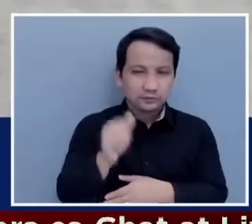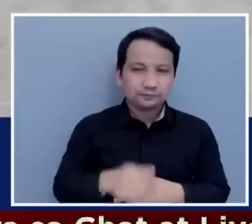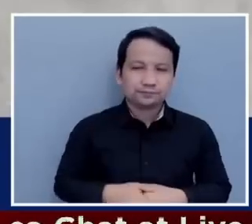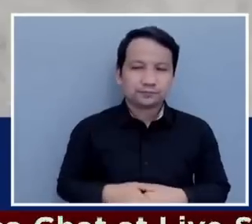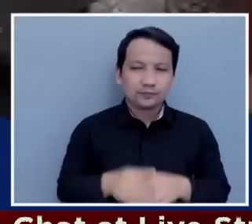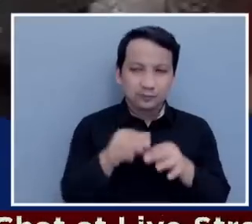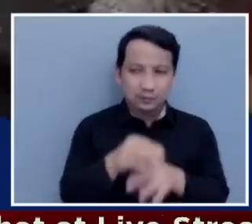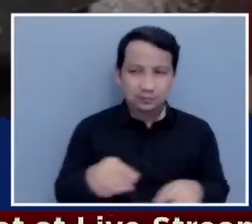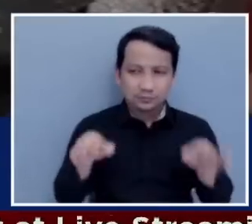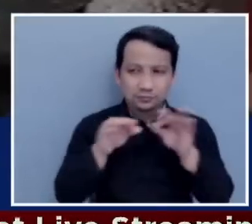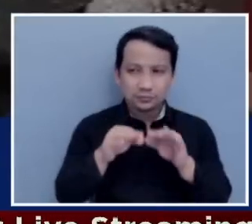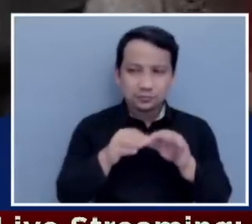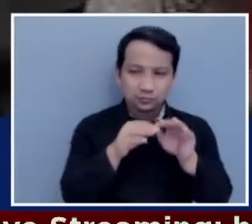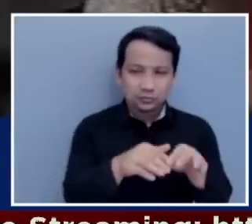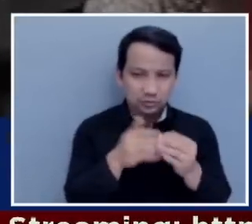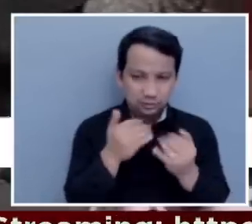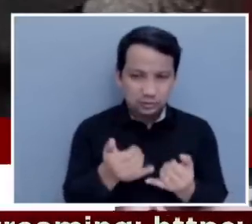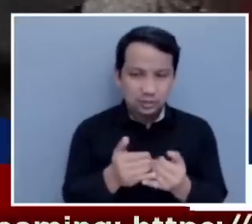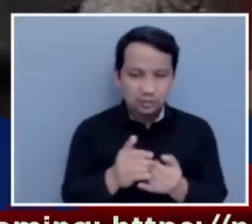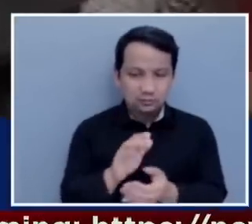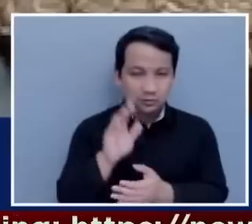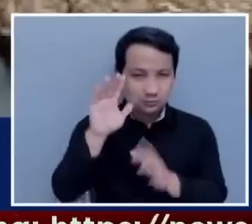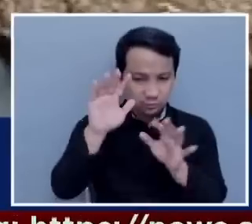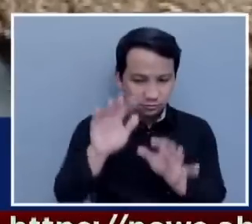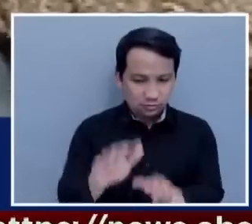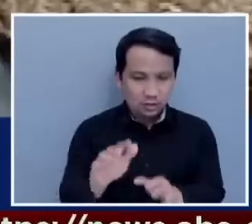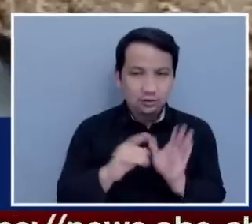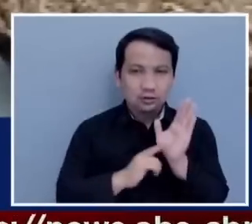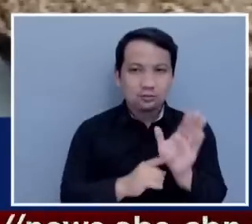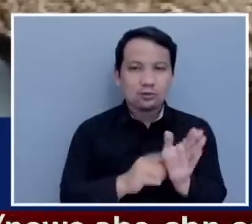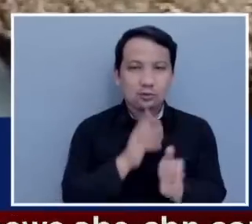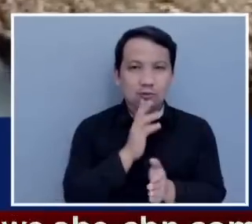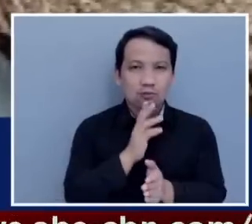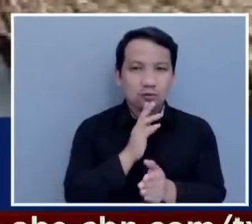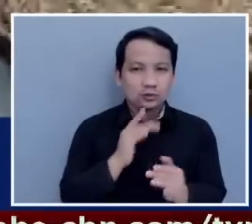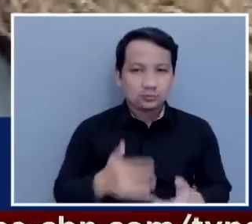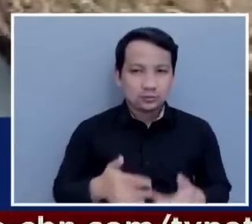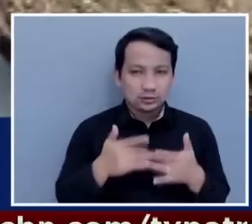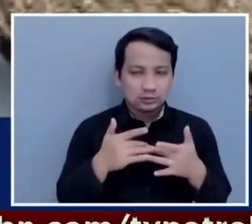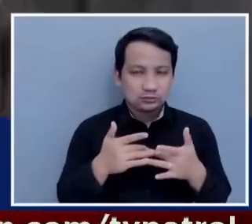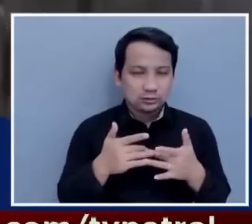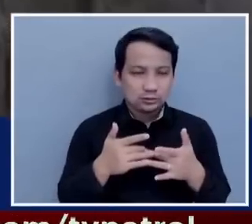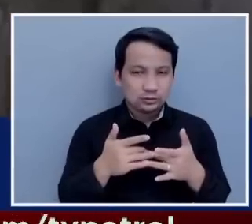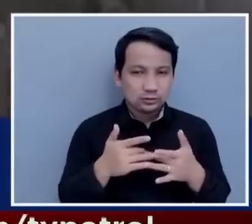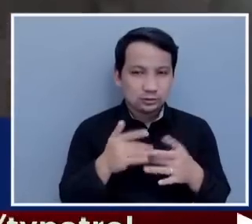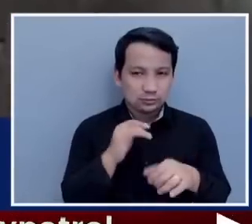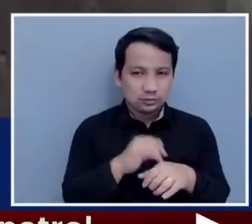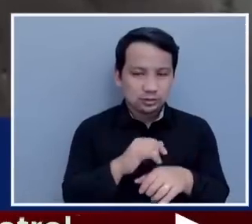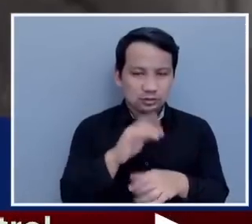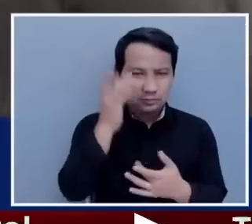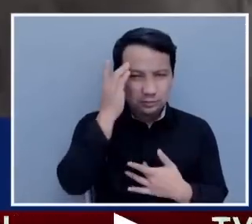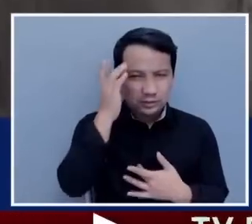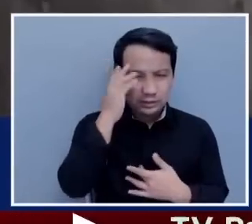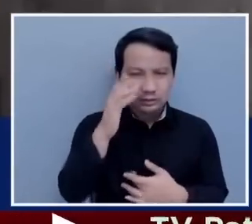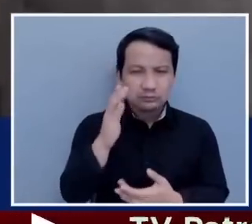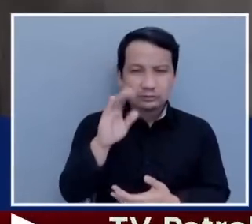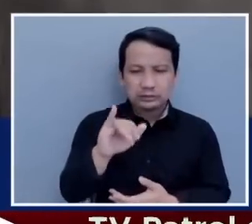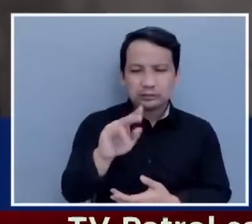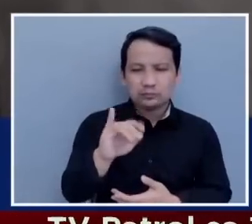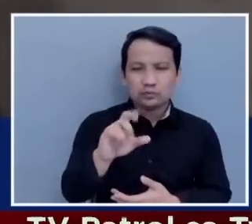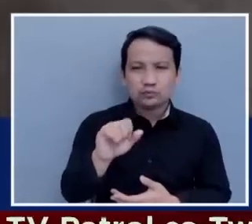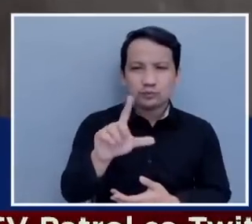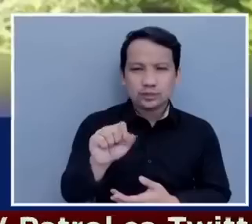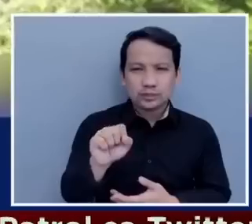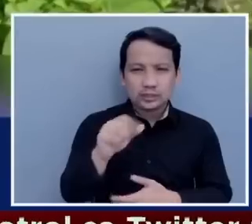mahalagang matutukan ngayong tag-ulan ang tinatawag na waterborne diseases gaya ng influenza, leptospirosis at